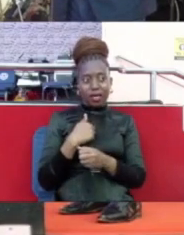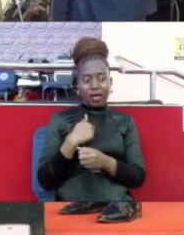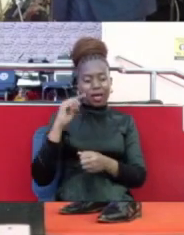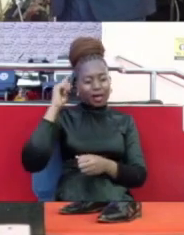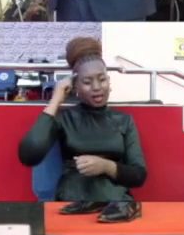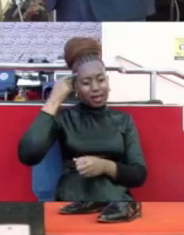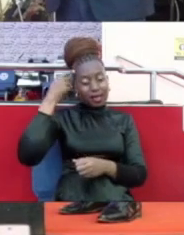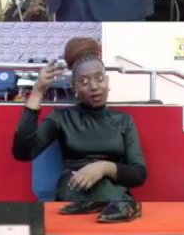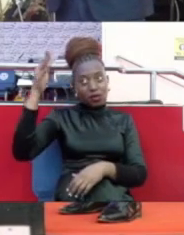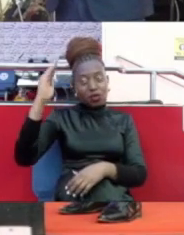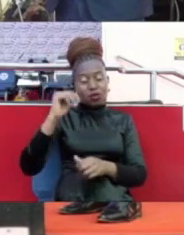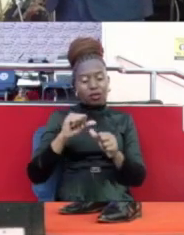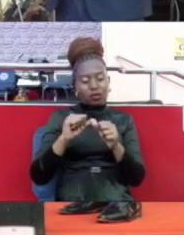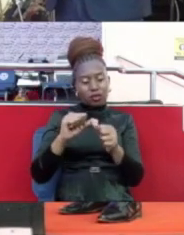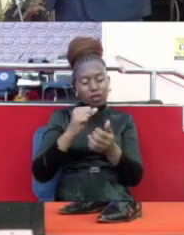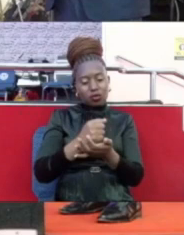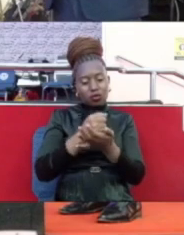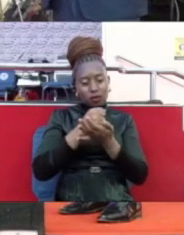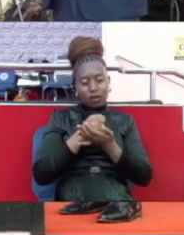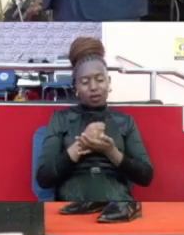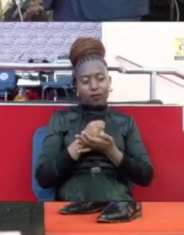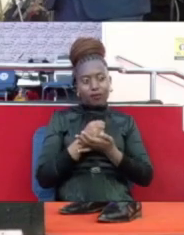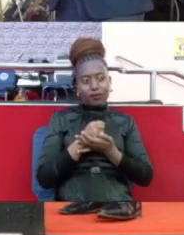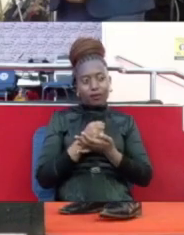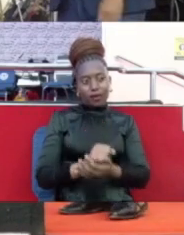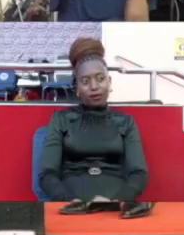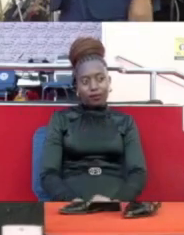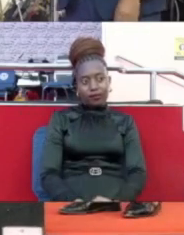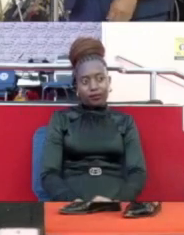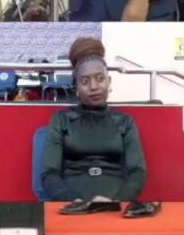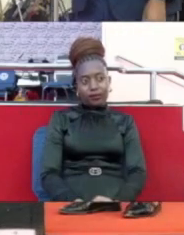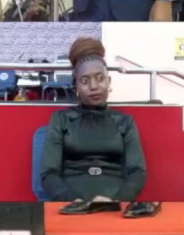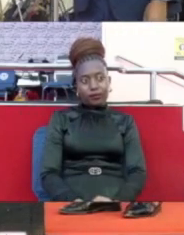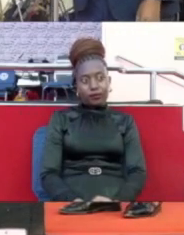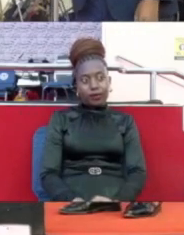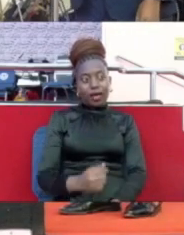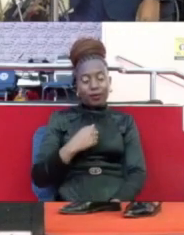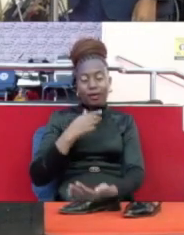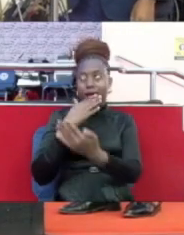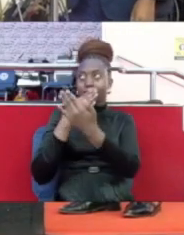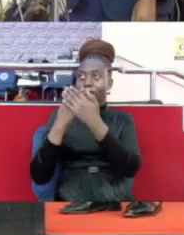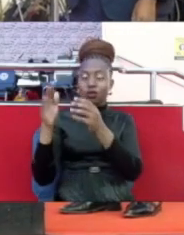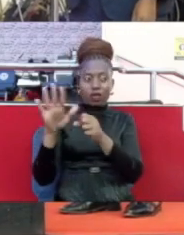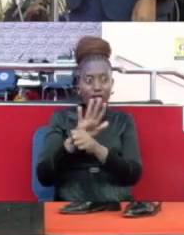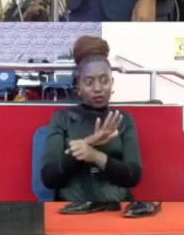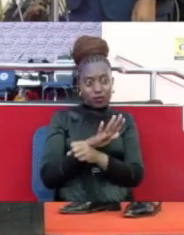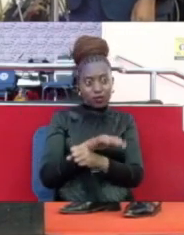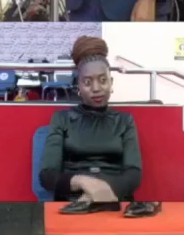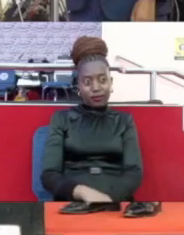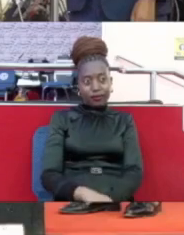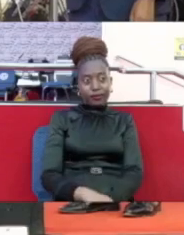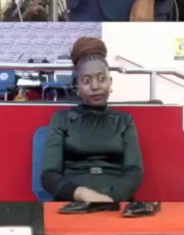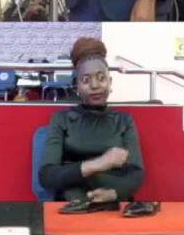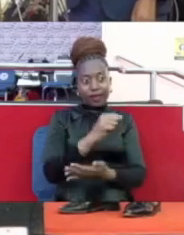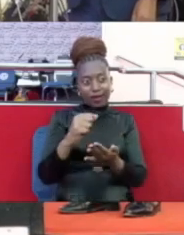my life. Na shukuru Mungu kwamba ameweka mkono wake juu ya maisha. And I'm grateful. Na nashukuru.